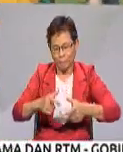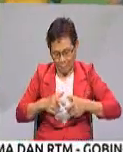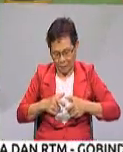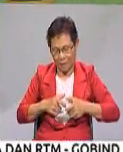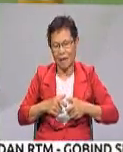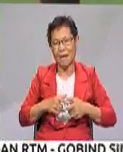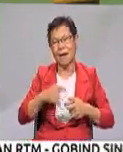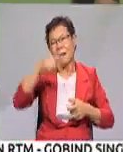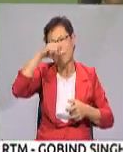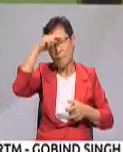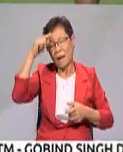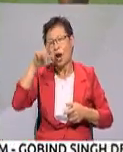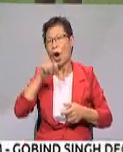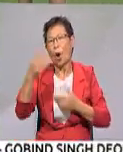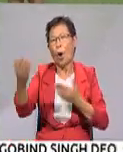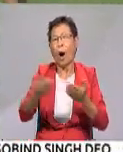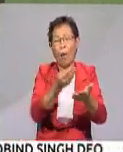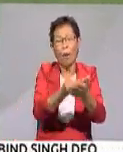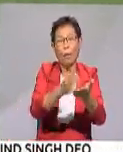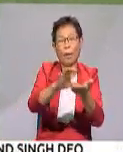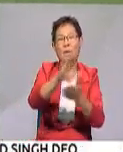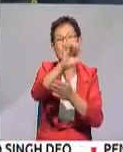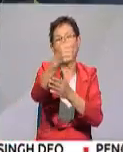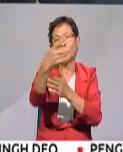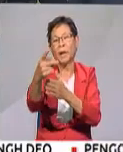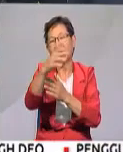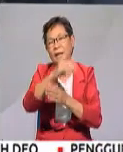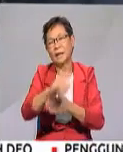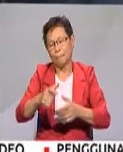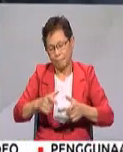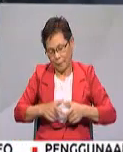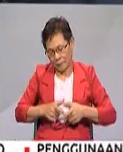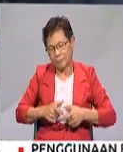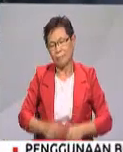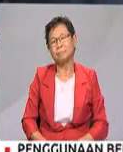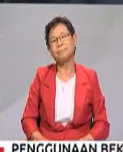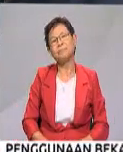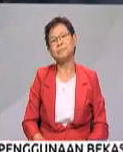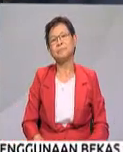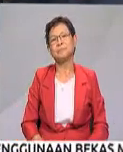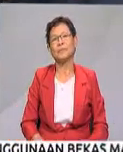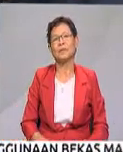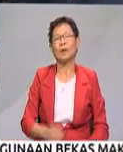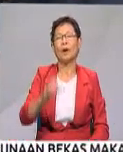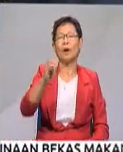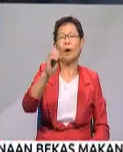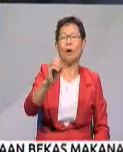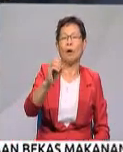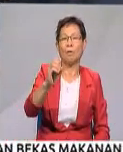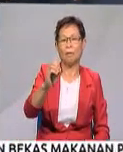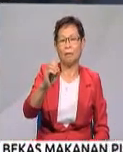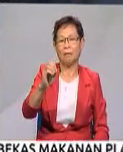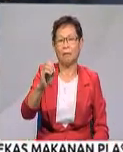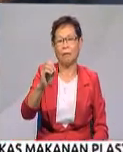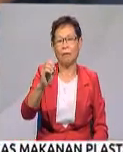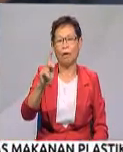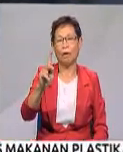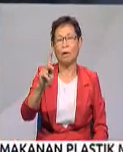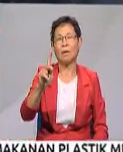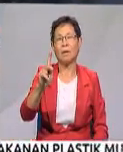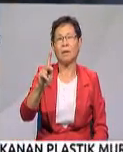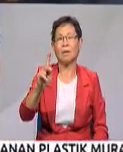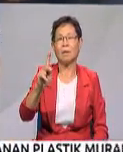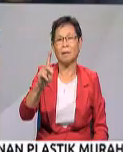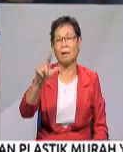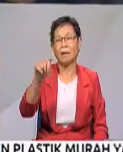Manakala Blackhawks pula membawa pulang hadiah wang tunai RM10,000 dan medal. Sementara itu, Auckland Varsity Vipers muncul